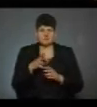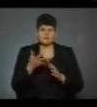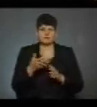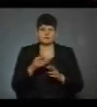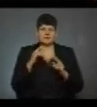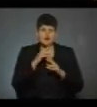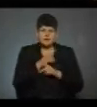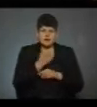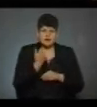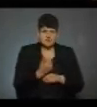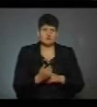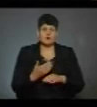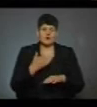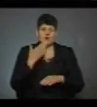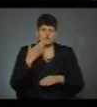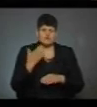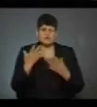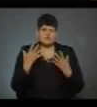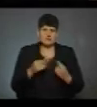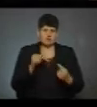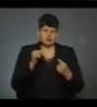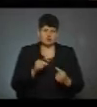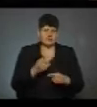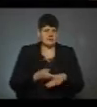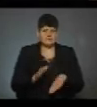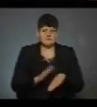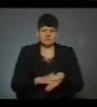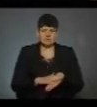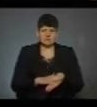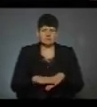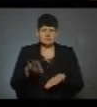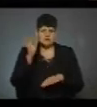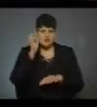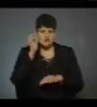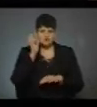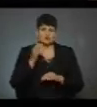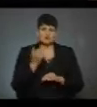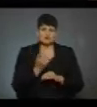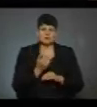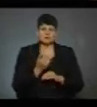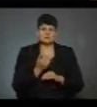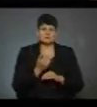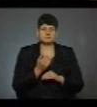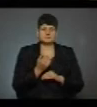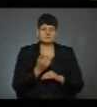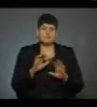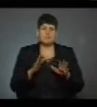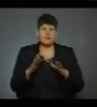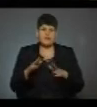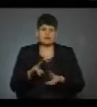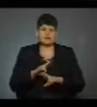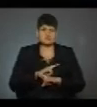останні такі дні протистояння важкі, вони згадують і моменти